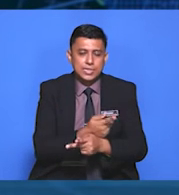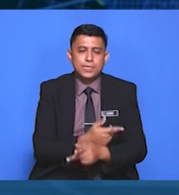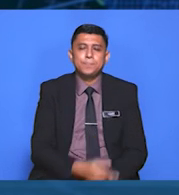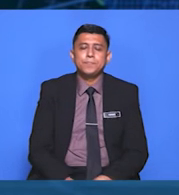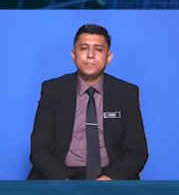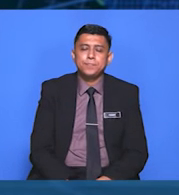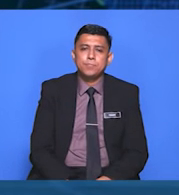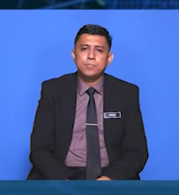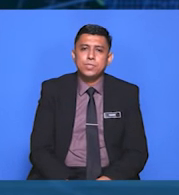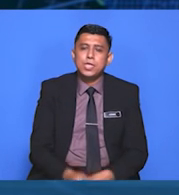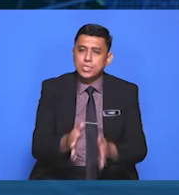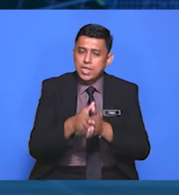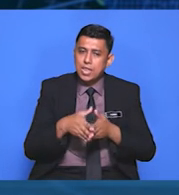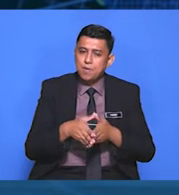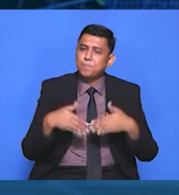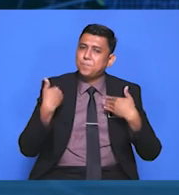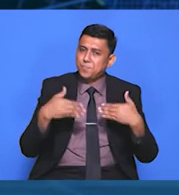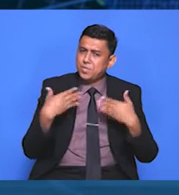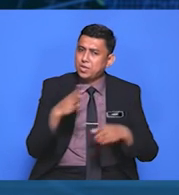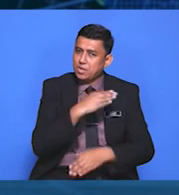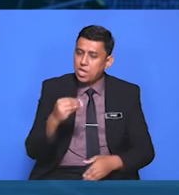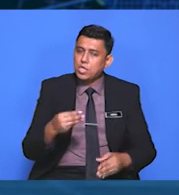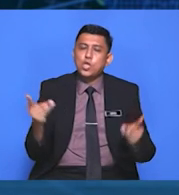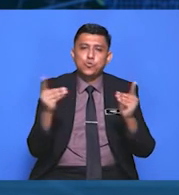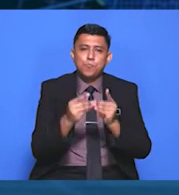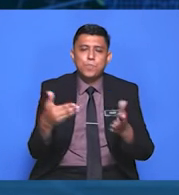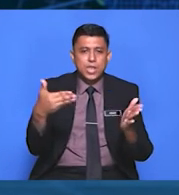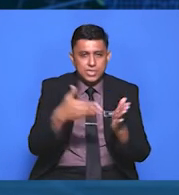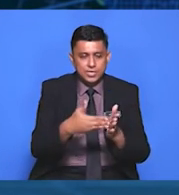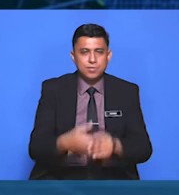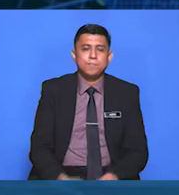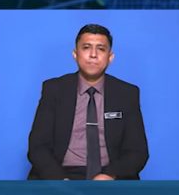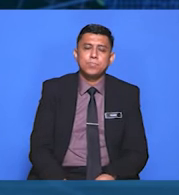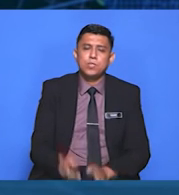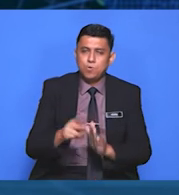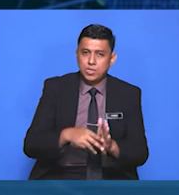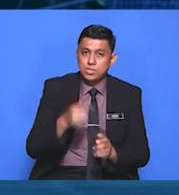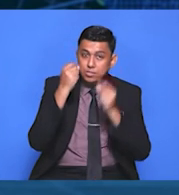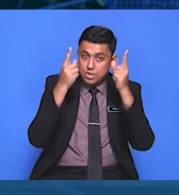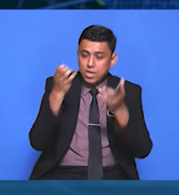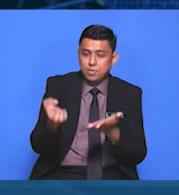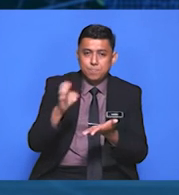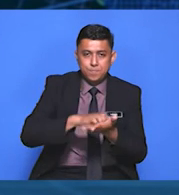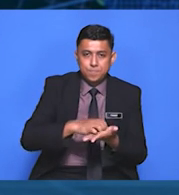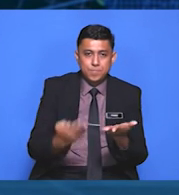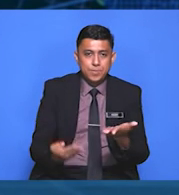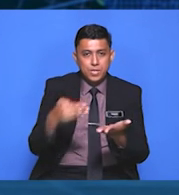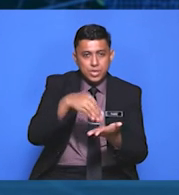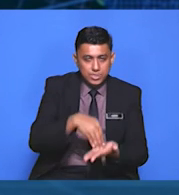datang. Salam ceria dan jumpa lagi. Kesedaran